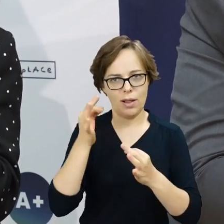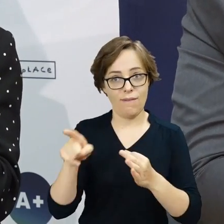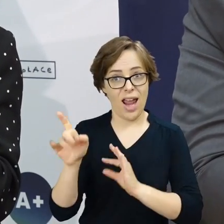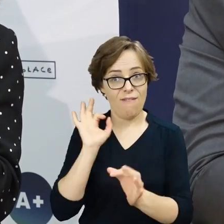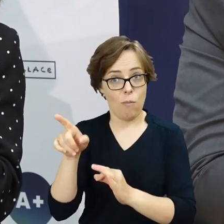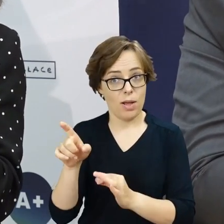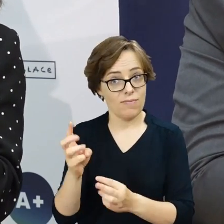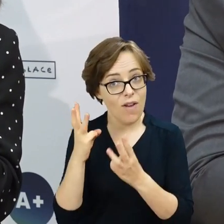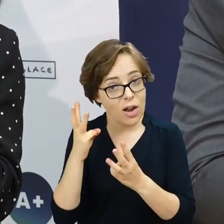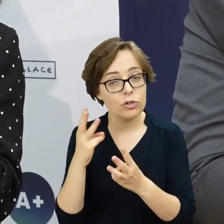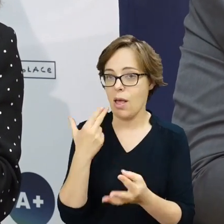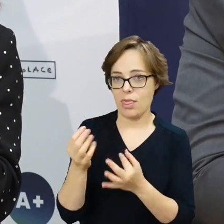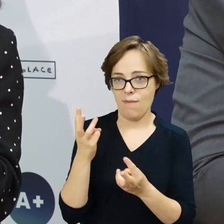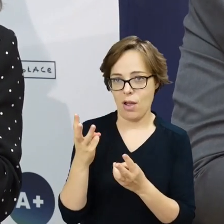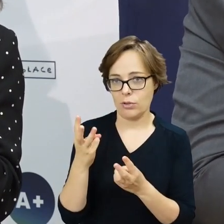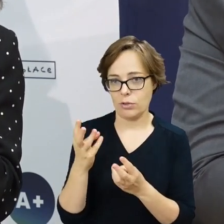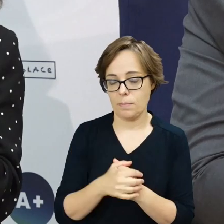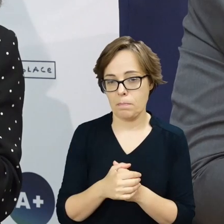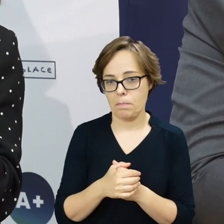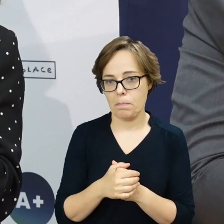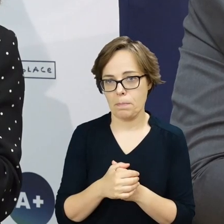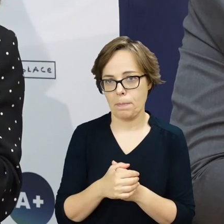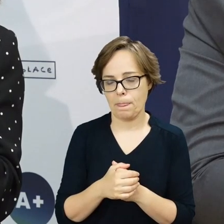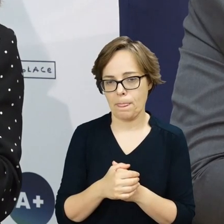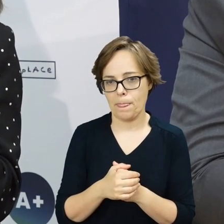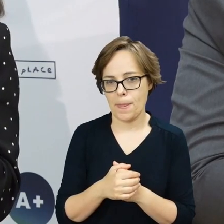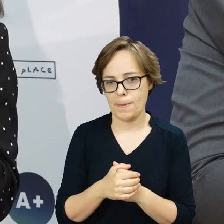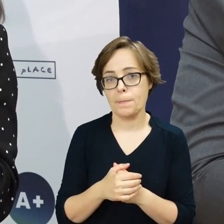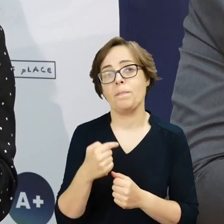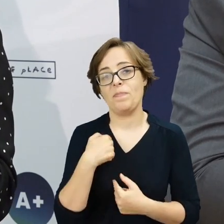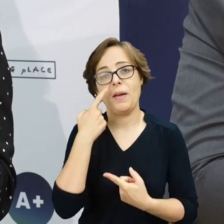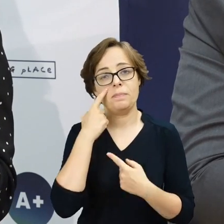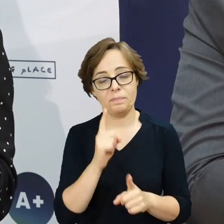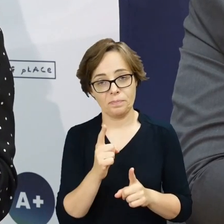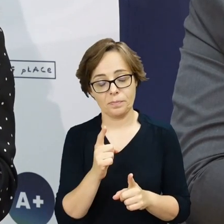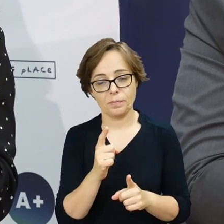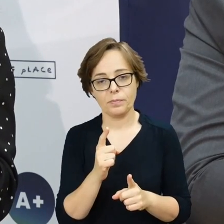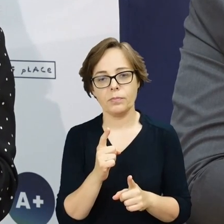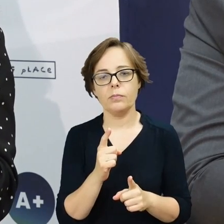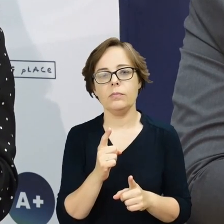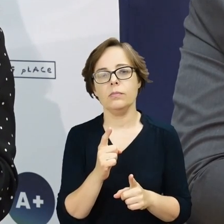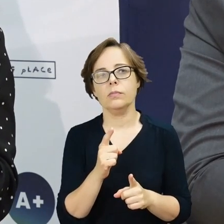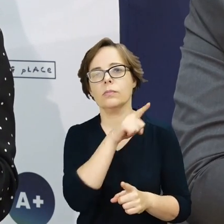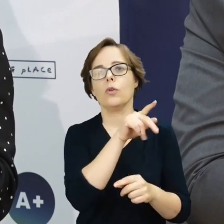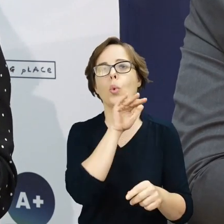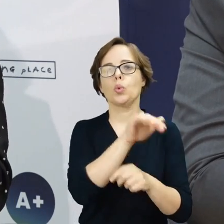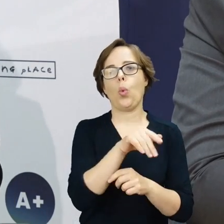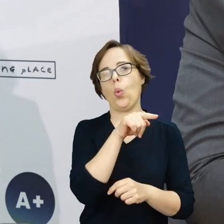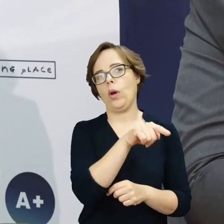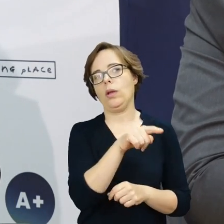czy nieważna. I niestety moje spostrzeżenie jest takie, że z założenia trochę przyjmuje się, że sprawa